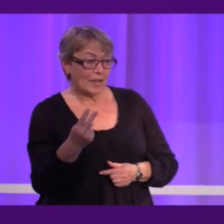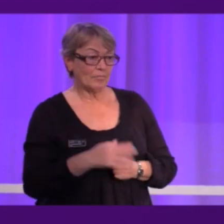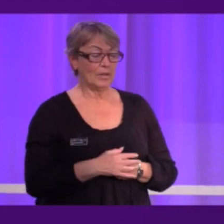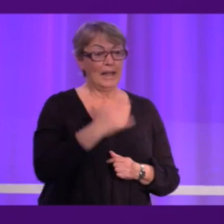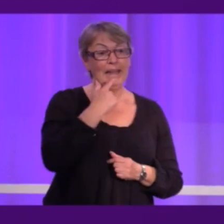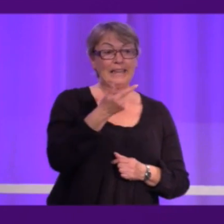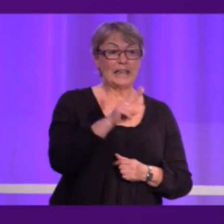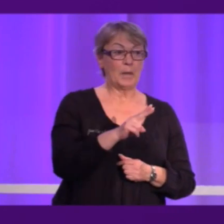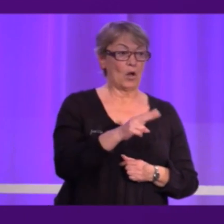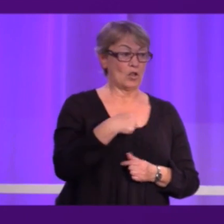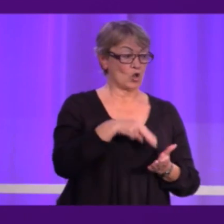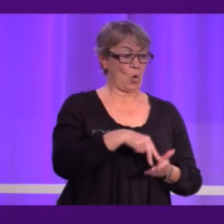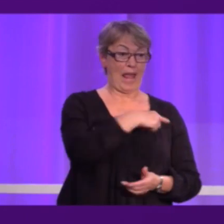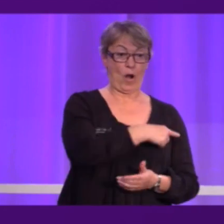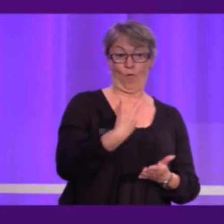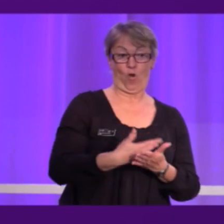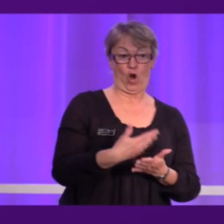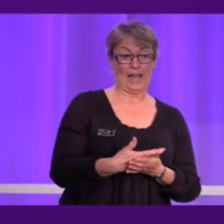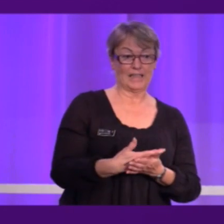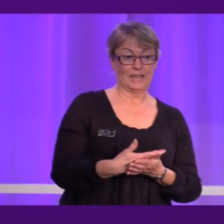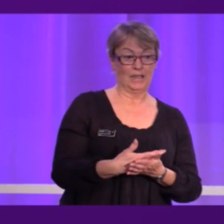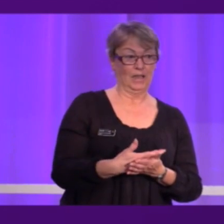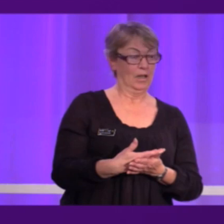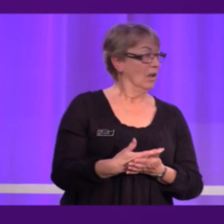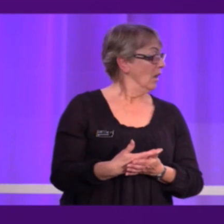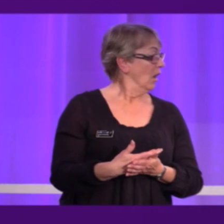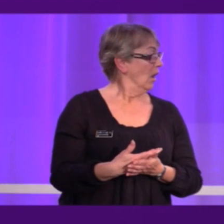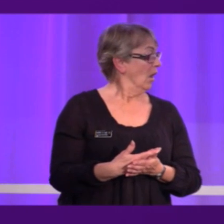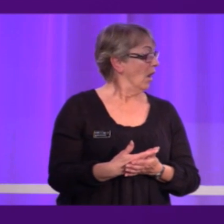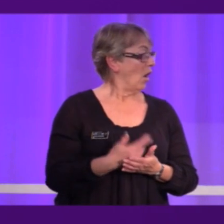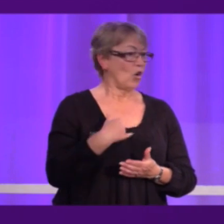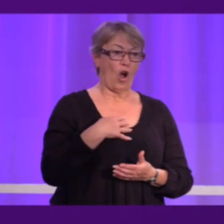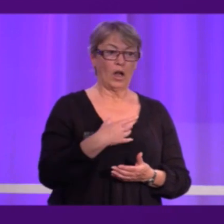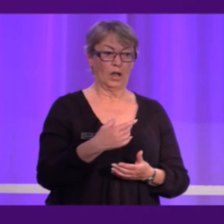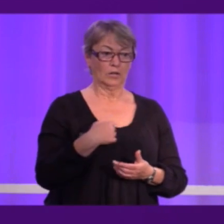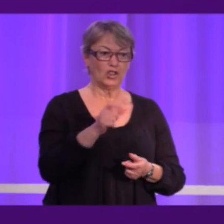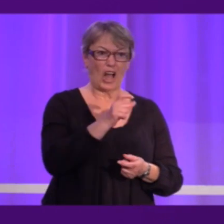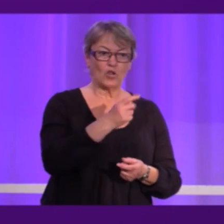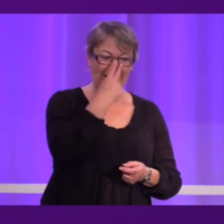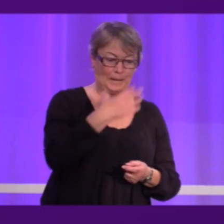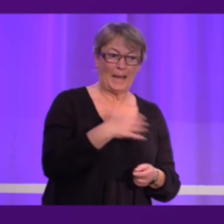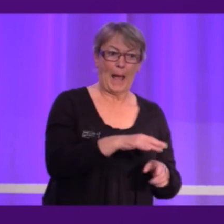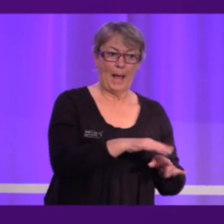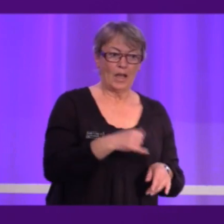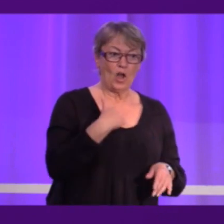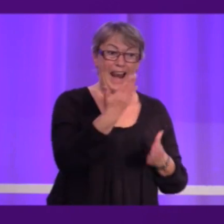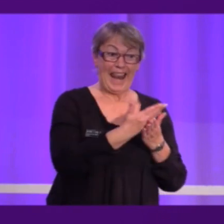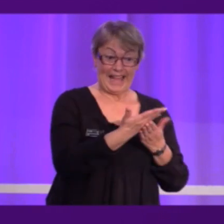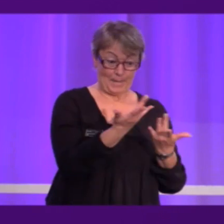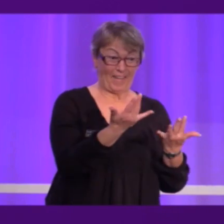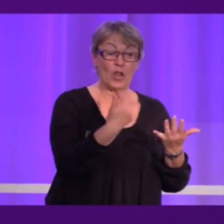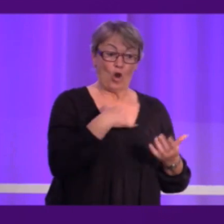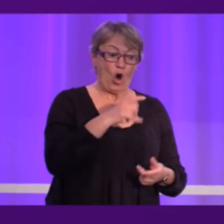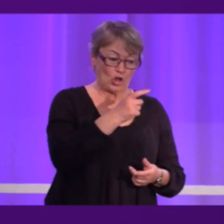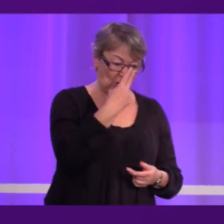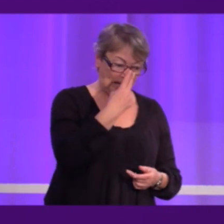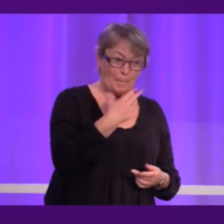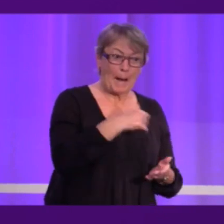till exempel nu när jag står här och föreläser, jag slipper ju så här stå och titta i mina papper. Jag läser ju med